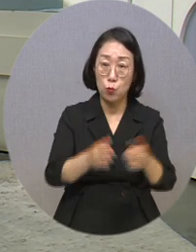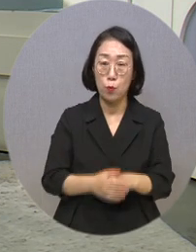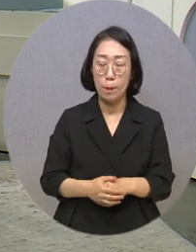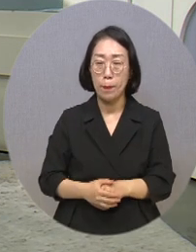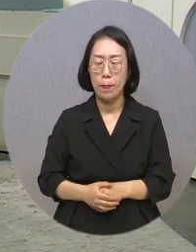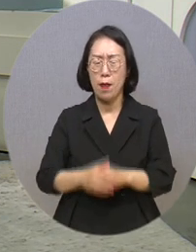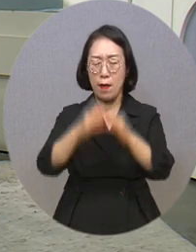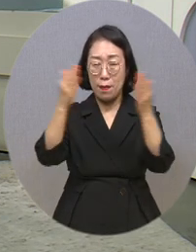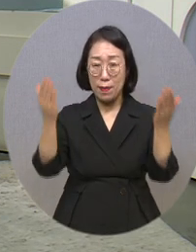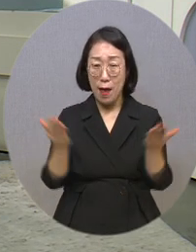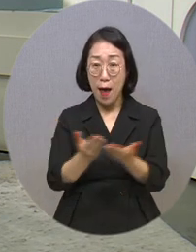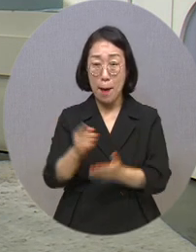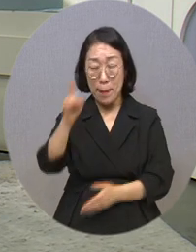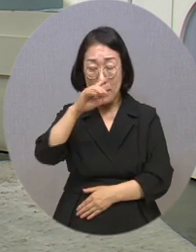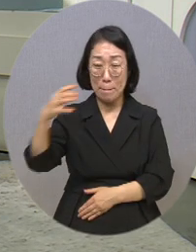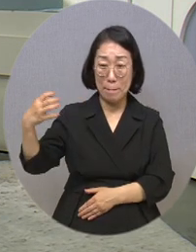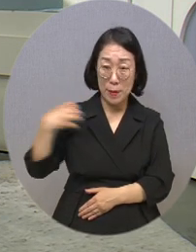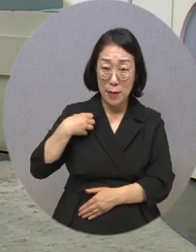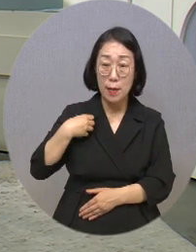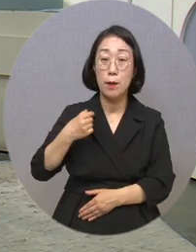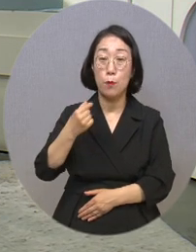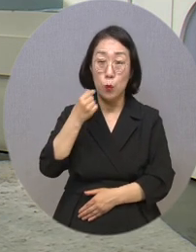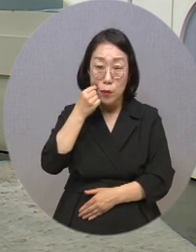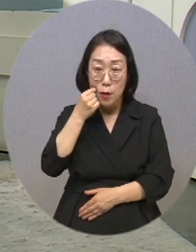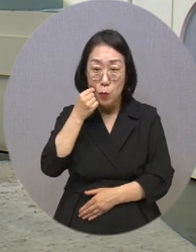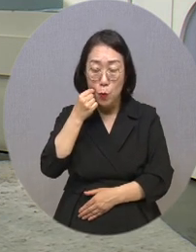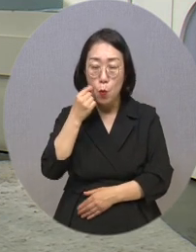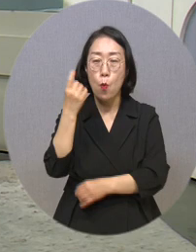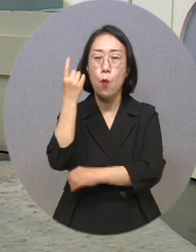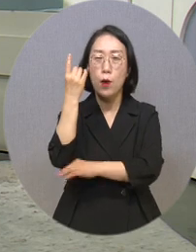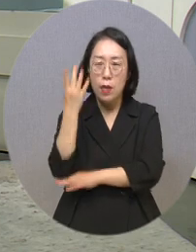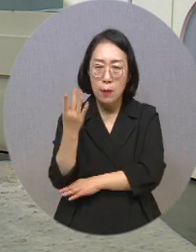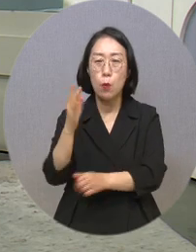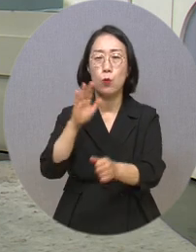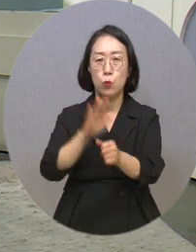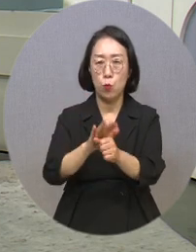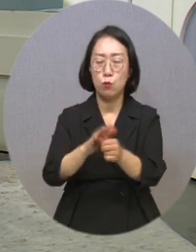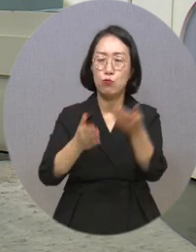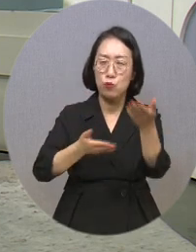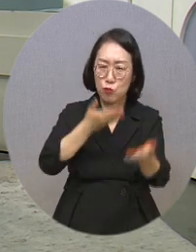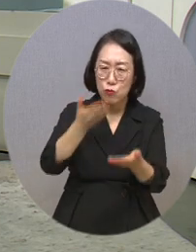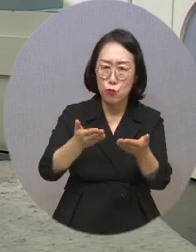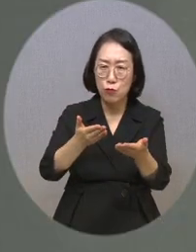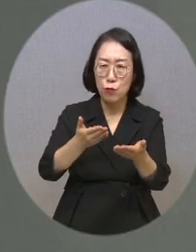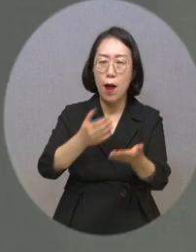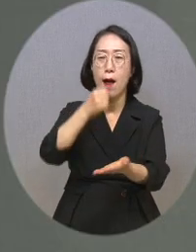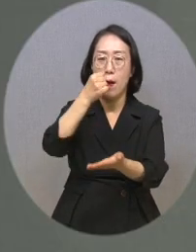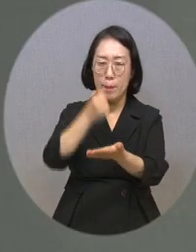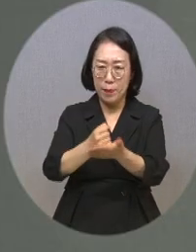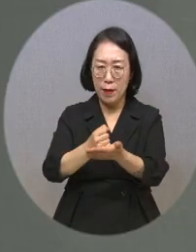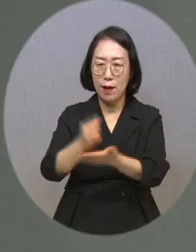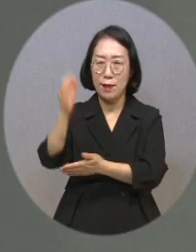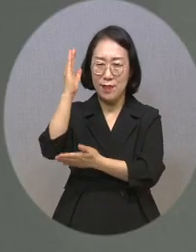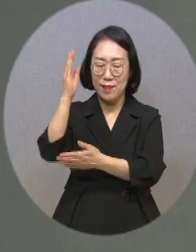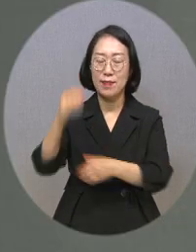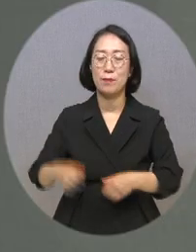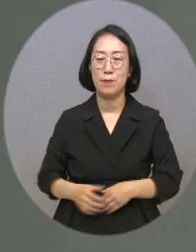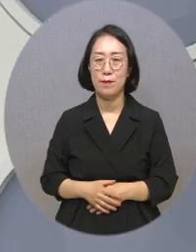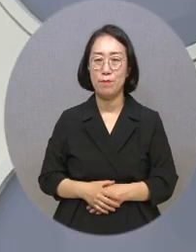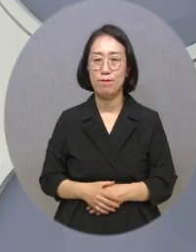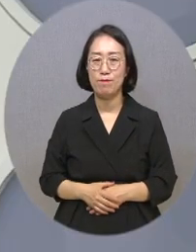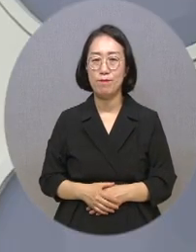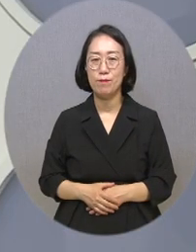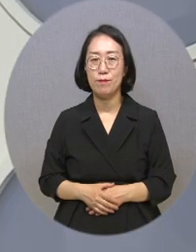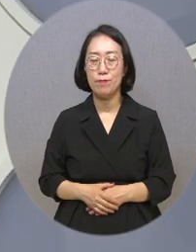다 못하더라도 최소한의 그거는 해줘라 그런 주장을 하고 있습니다. 네, 그